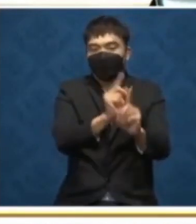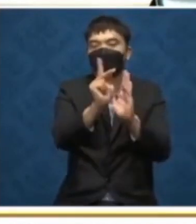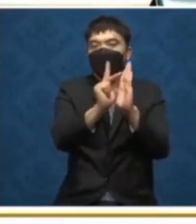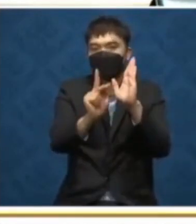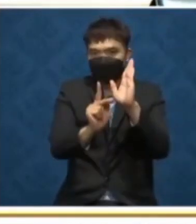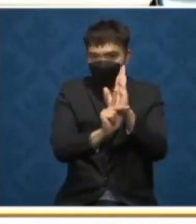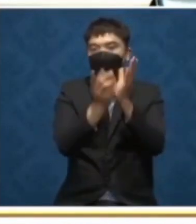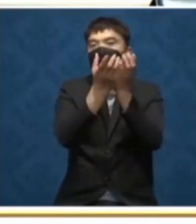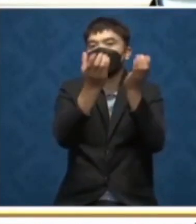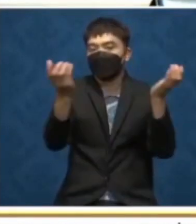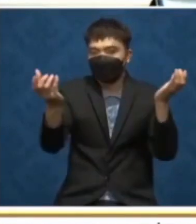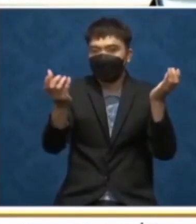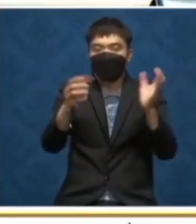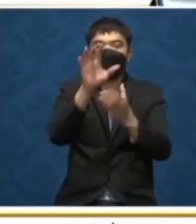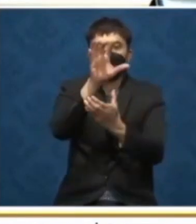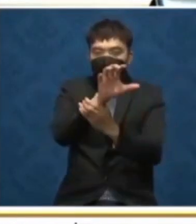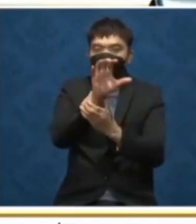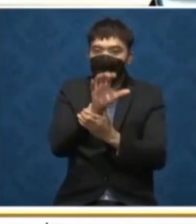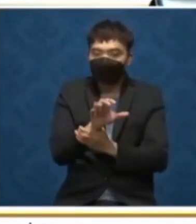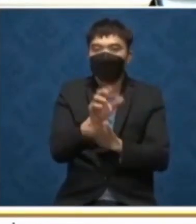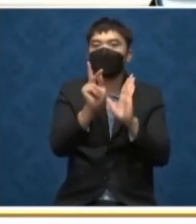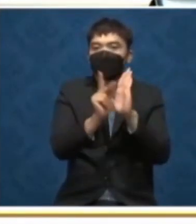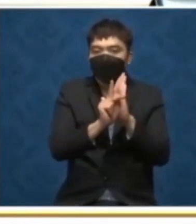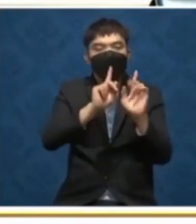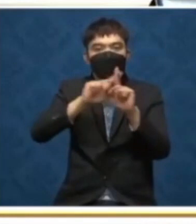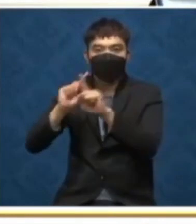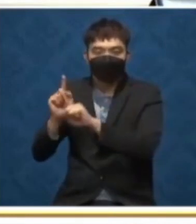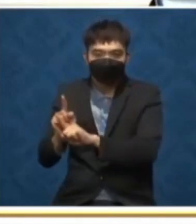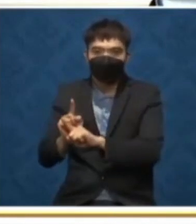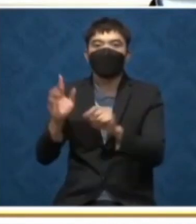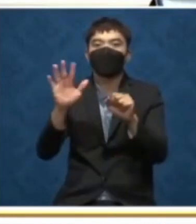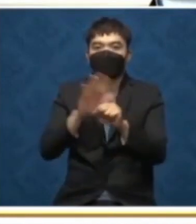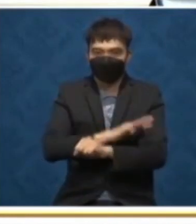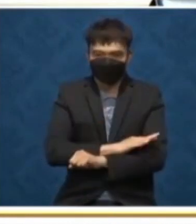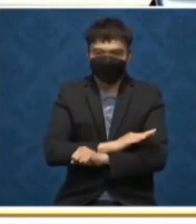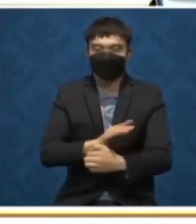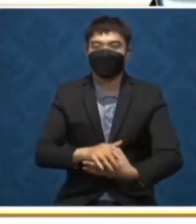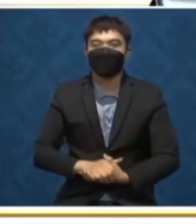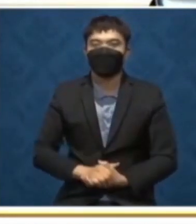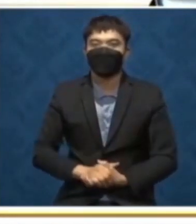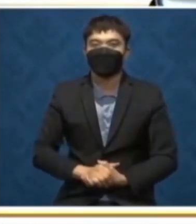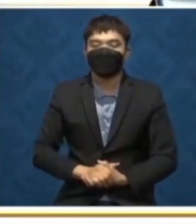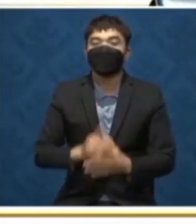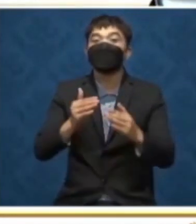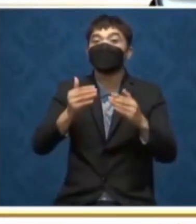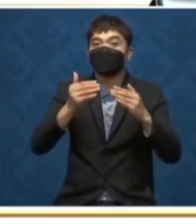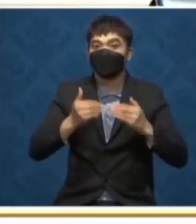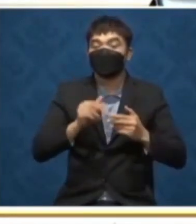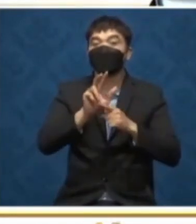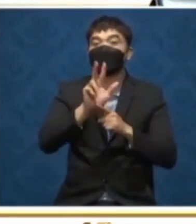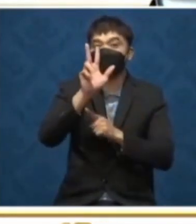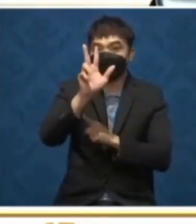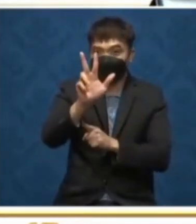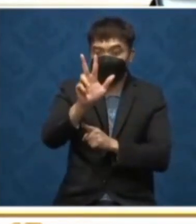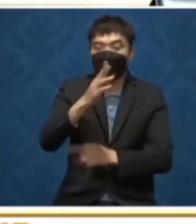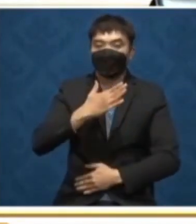ฎหมายและข้อบังคับของสภาทุกประการครับประการที่3